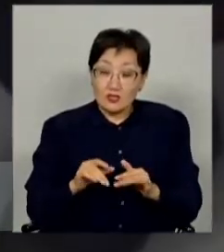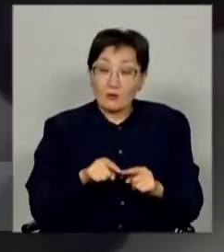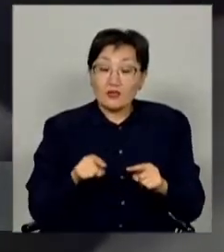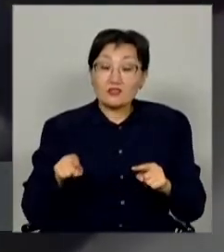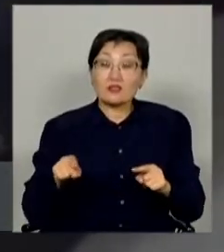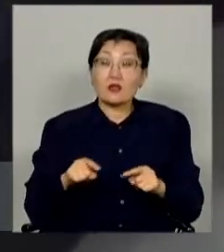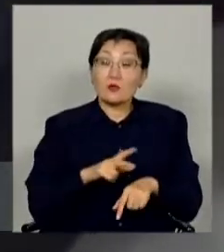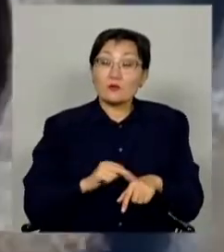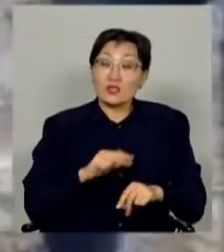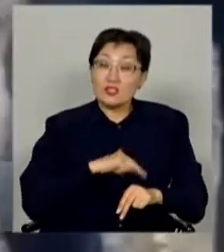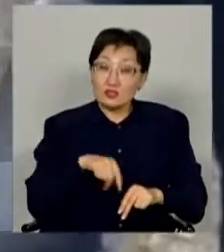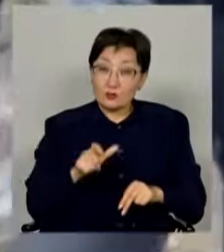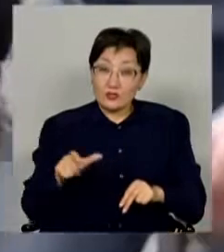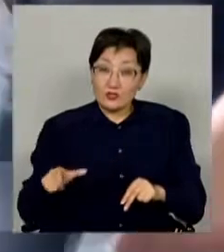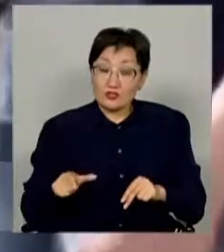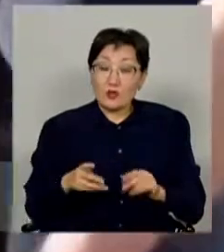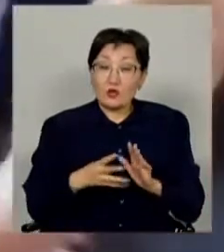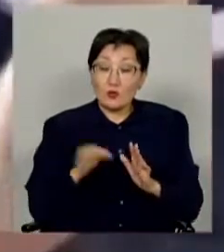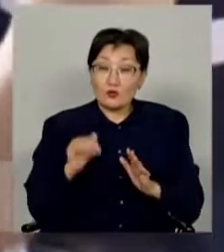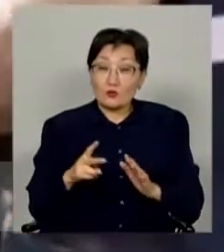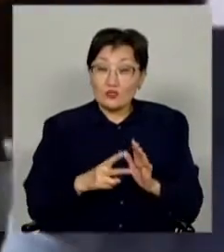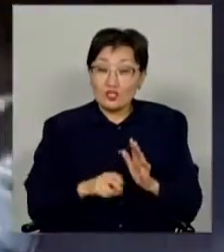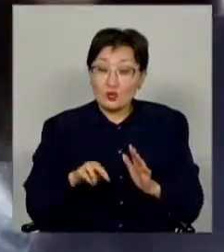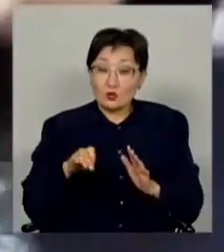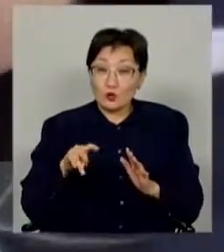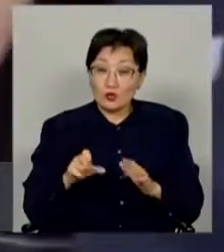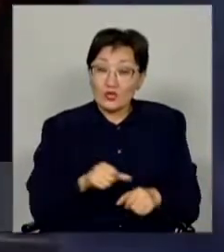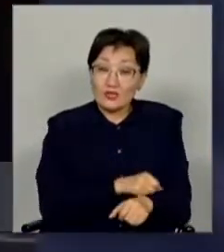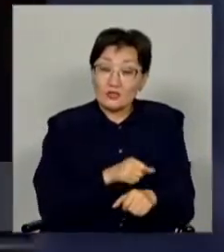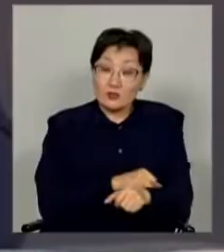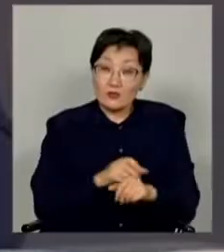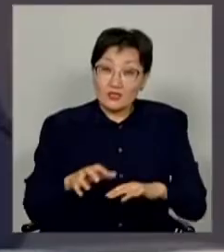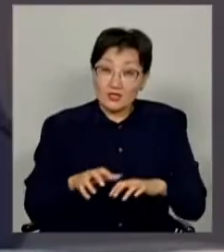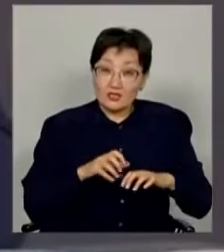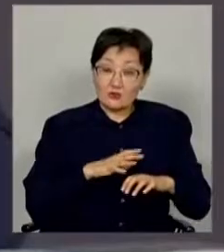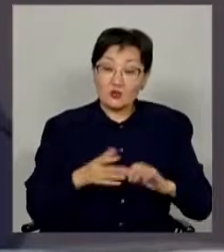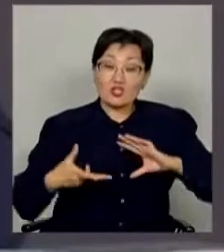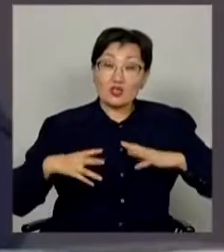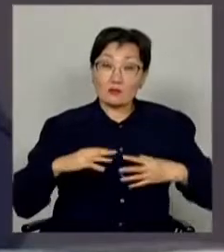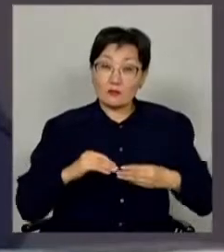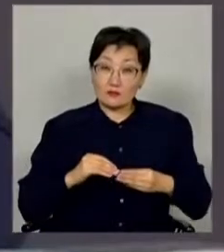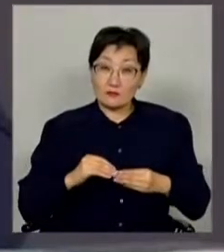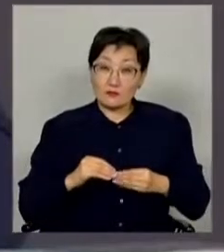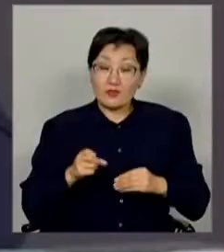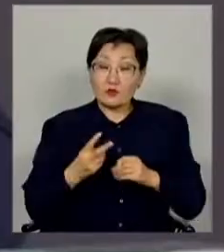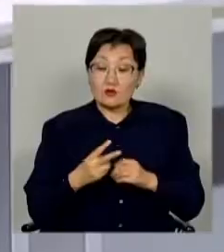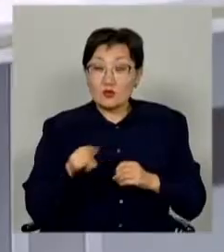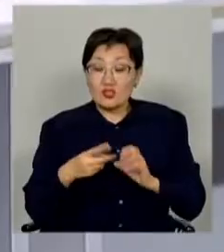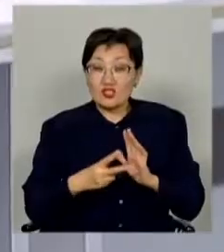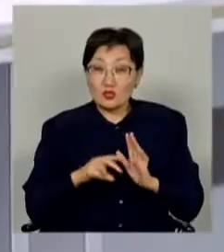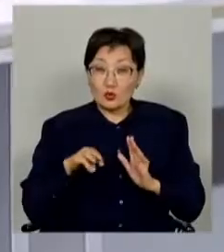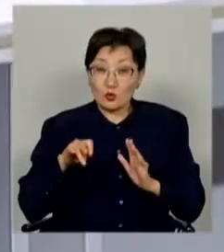барысында полиция қызметкерлері 9700 тонна есірткі тәркілепті. Жалпы 12,7